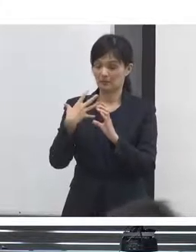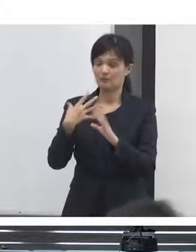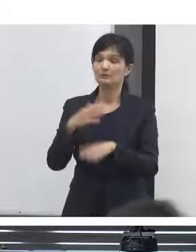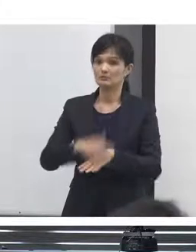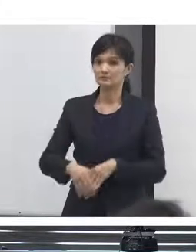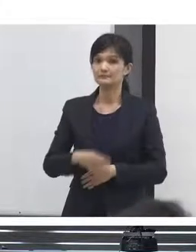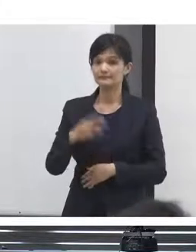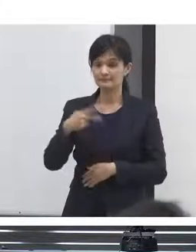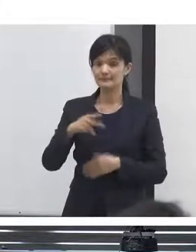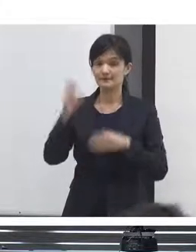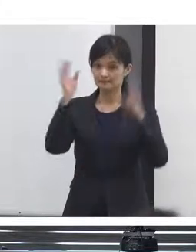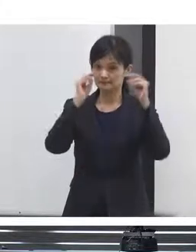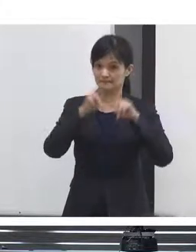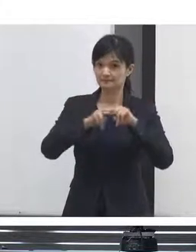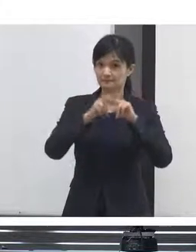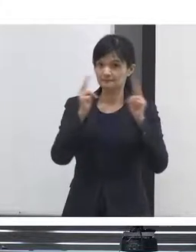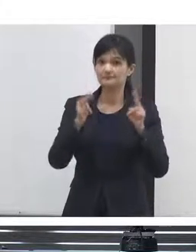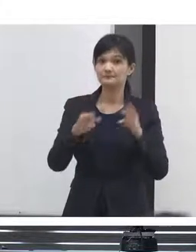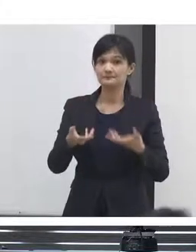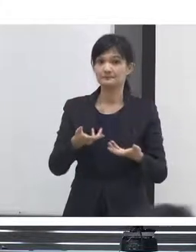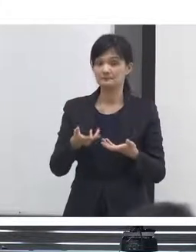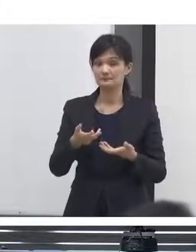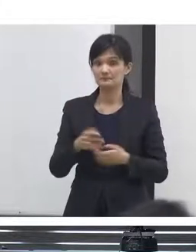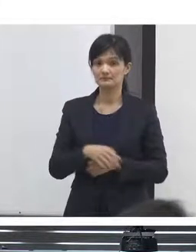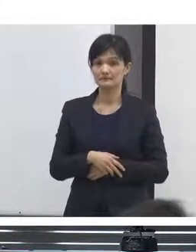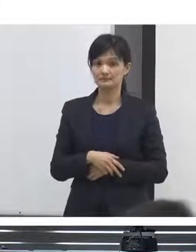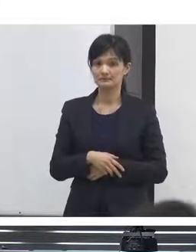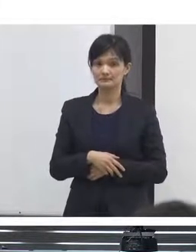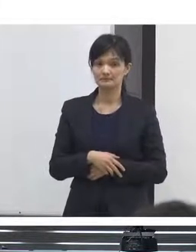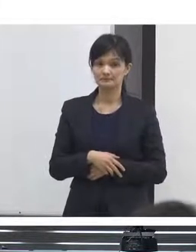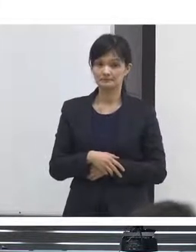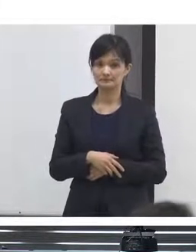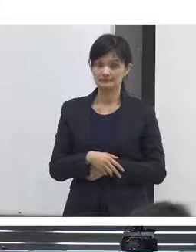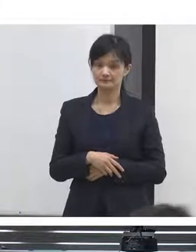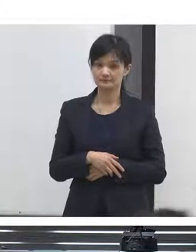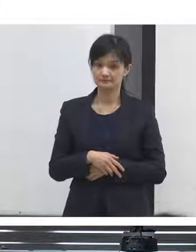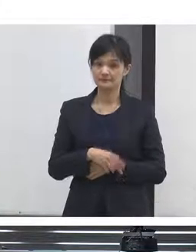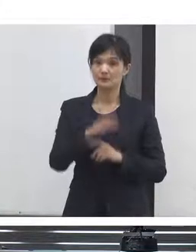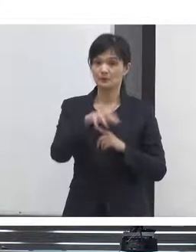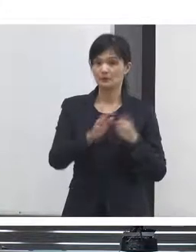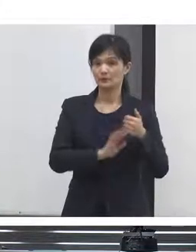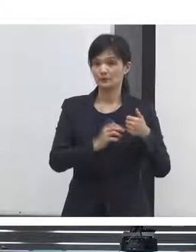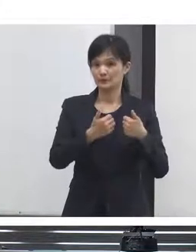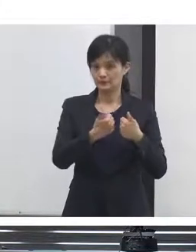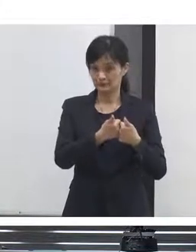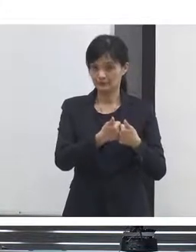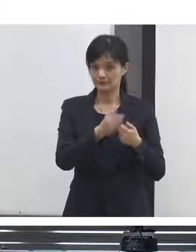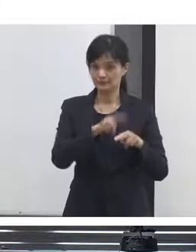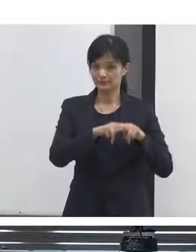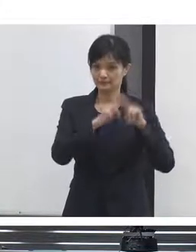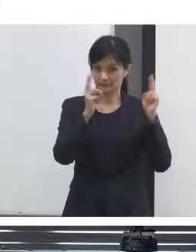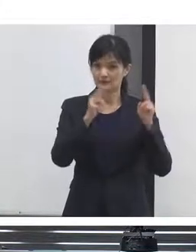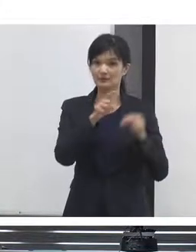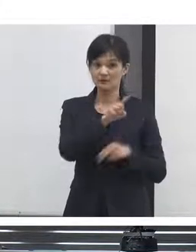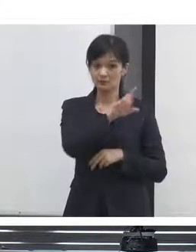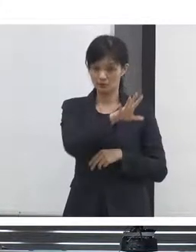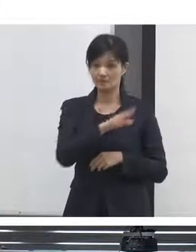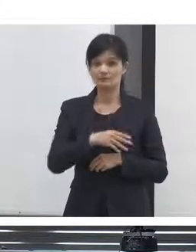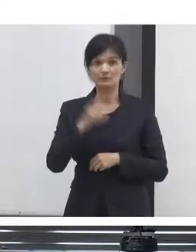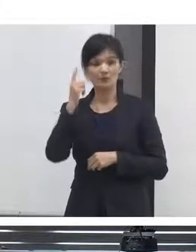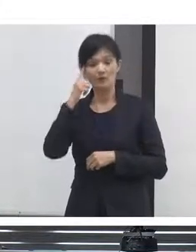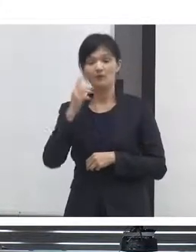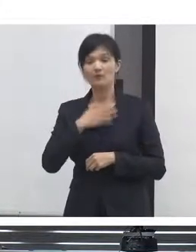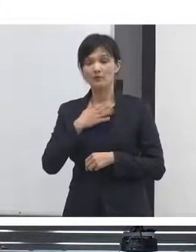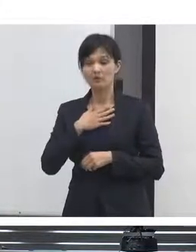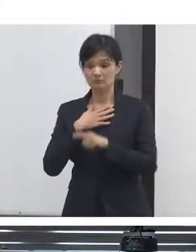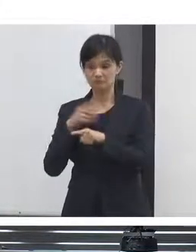资料里面，也是农药的。农药资料里面，农药资料集里面是这样描述，就是挪威开放的农药资料集有描述，所以呢，我们就可以再去连